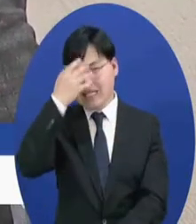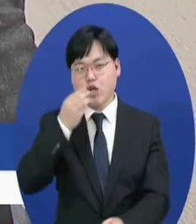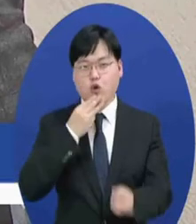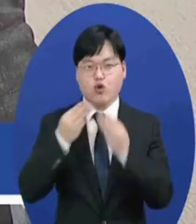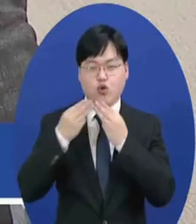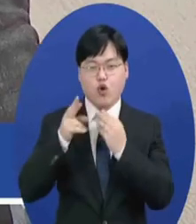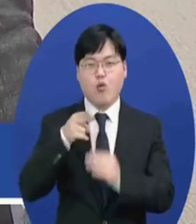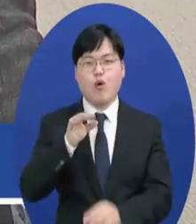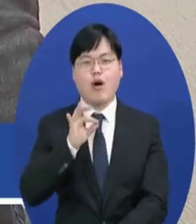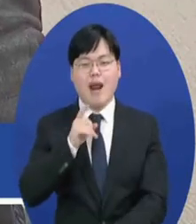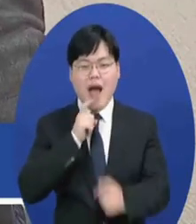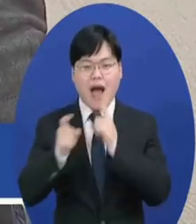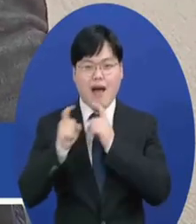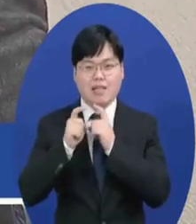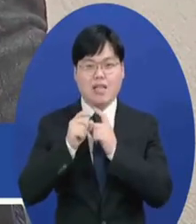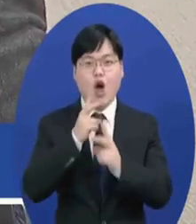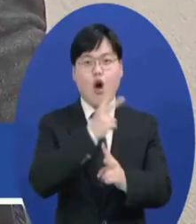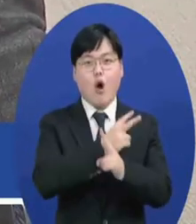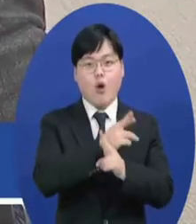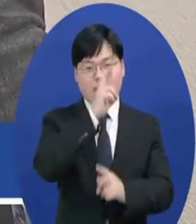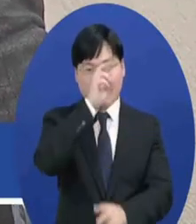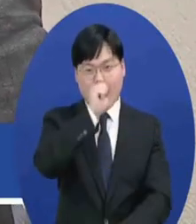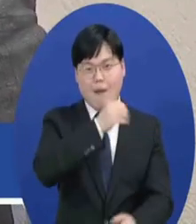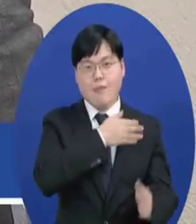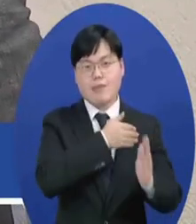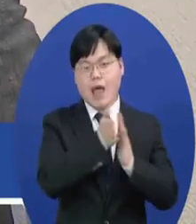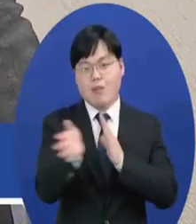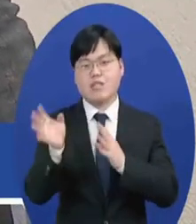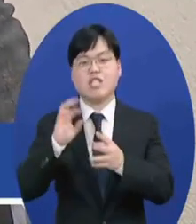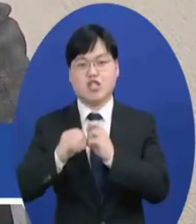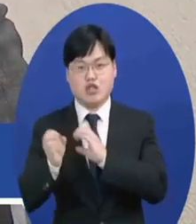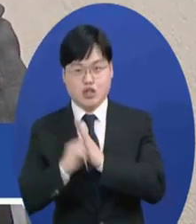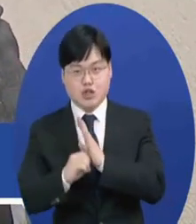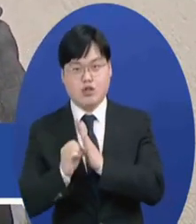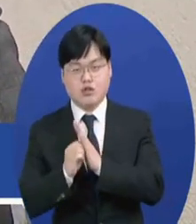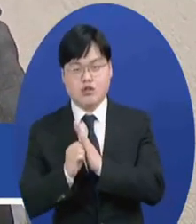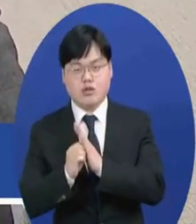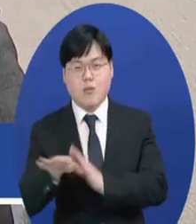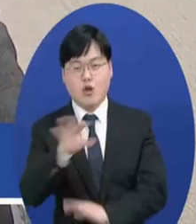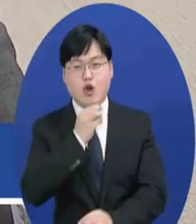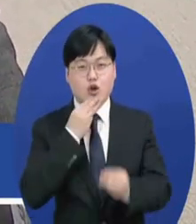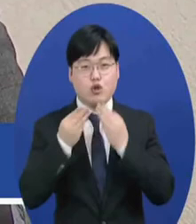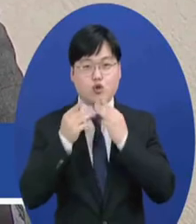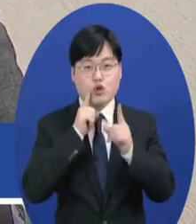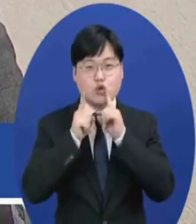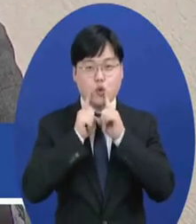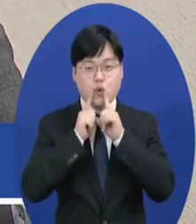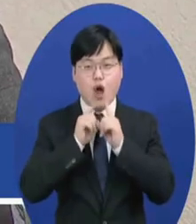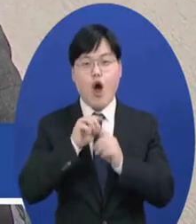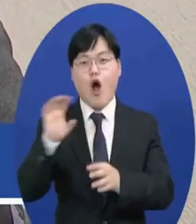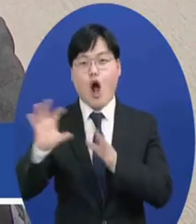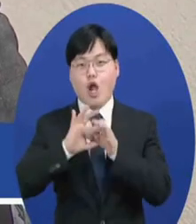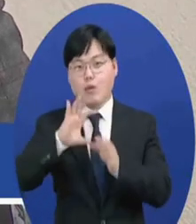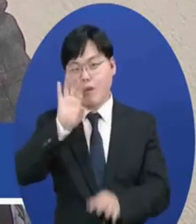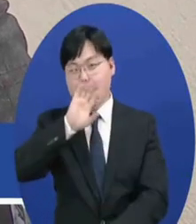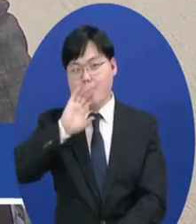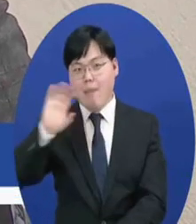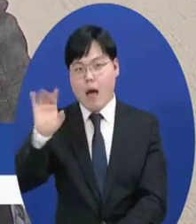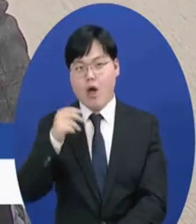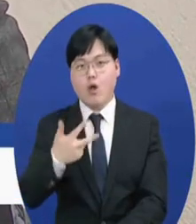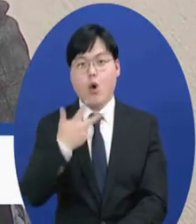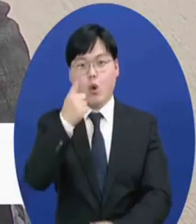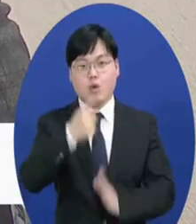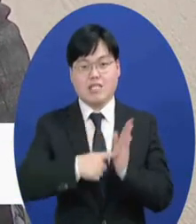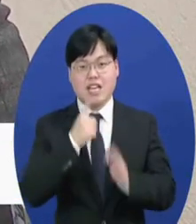прокуратурт харилцаа хууль зүйн дотоод хэргийн ямар дамжиж хэрэгждэг. Тэгээ бид шүүхийн ерөнхий зөвлөл болон холбогдох байгууллагуудад